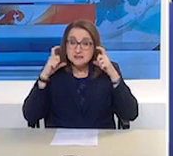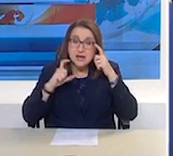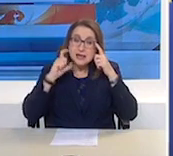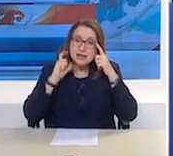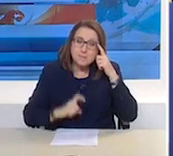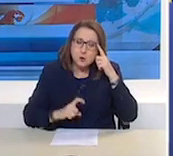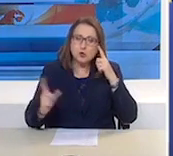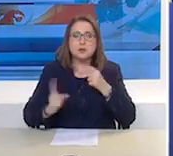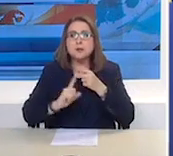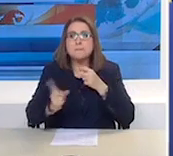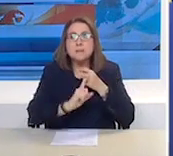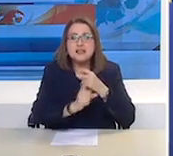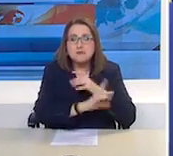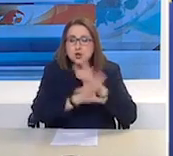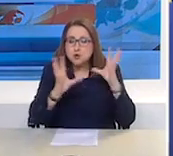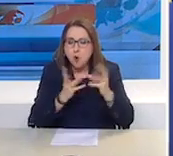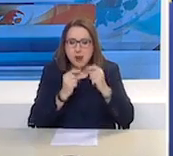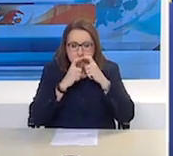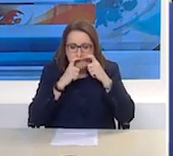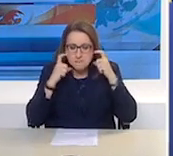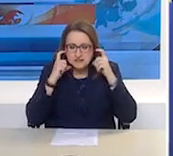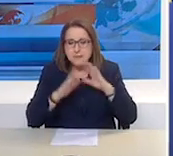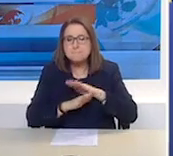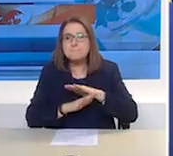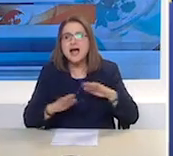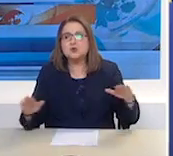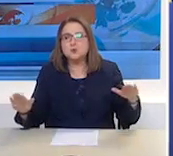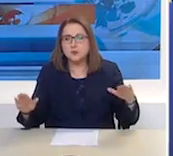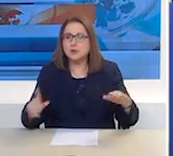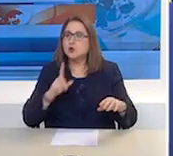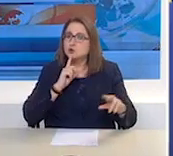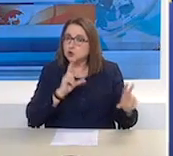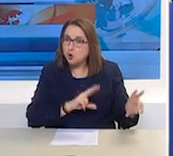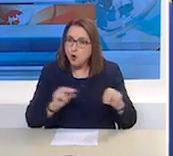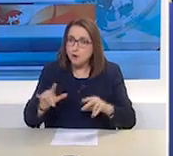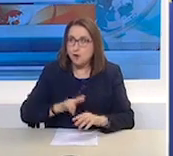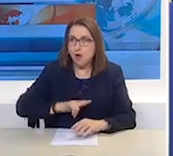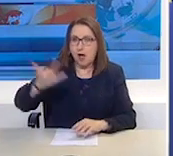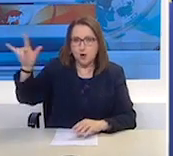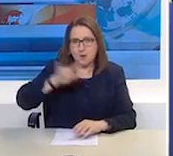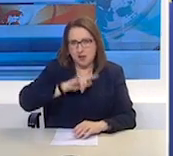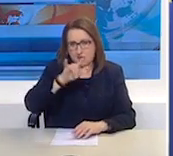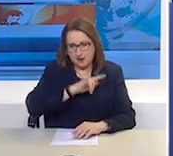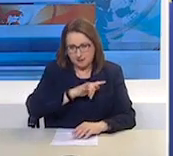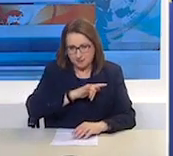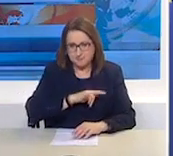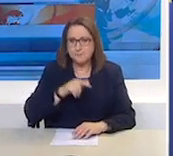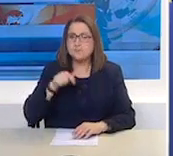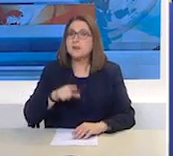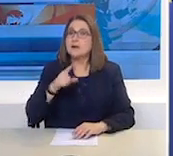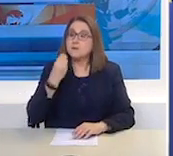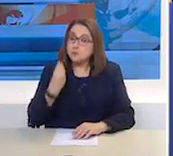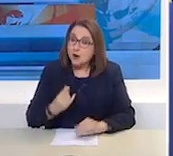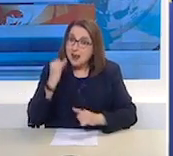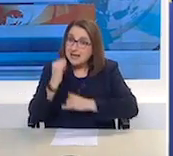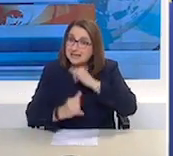μέσα μαζικής μεταφοράς επιβατών για όλους. Το ίδιο ισχύει και στις αερομεταφορές. Ενθαρρύνεται η χρήση των ηλεκτρονικών εφαρμογών